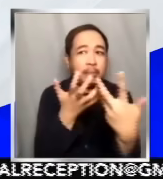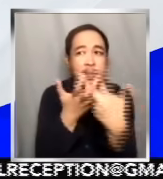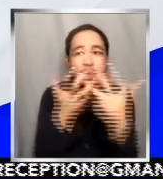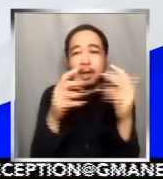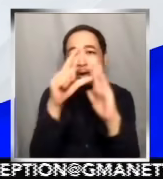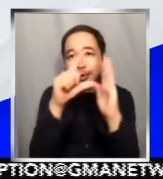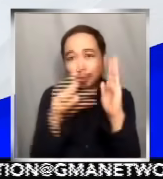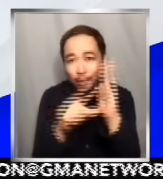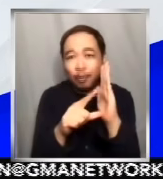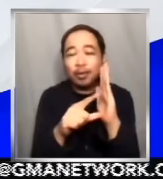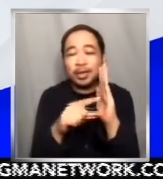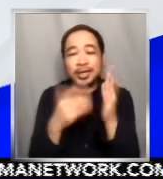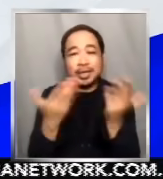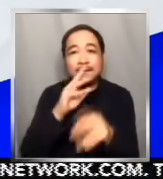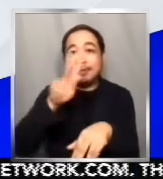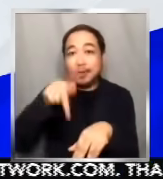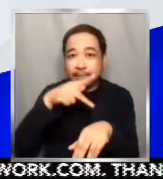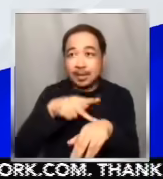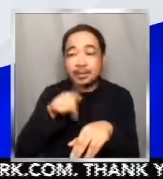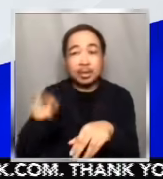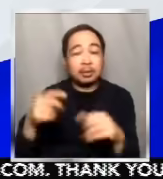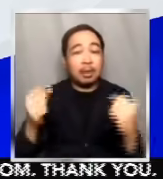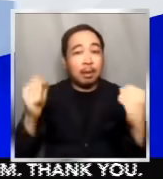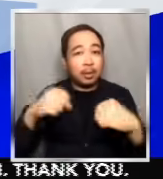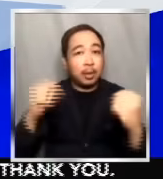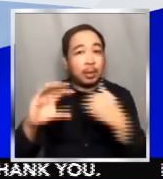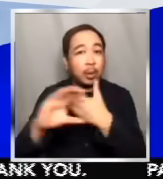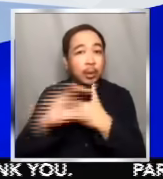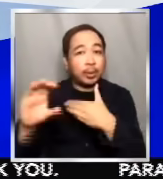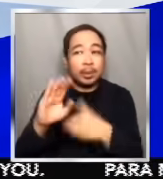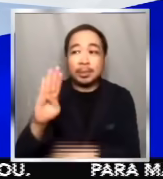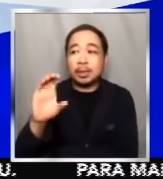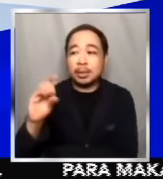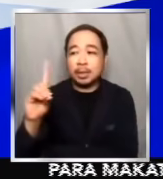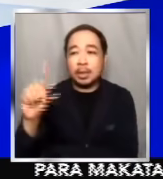ng Pilipinas ang naturang kasunduan ng BCDA at MTD.